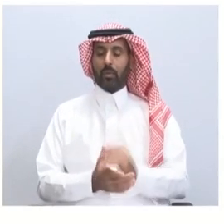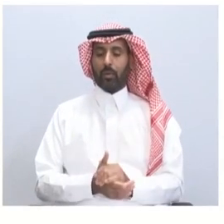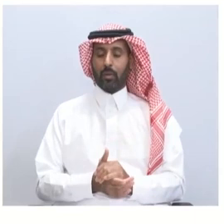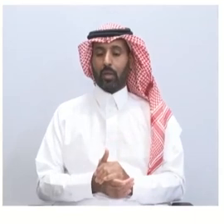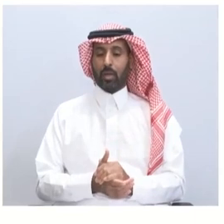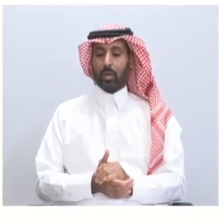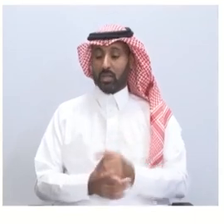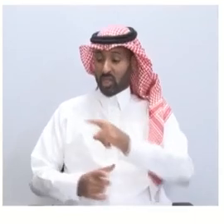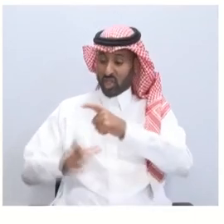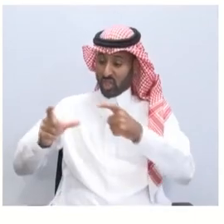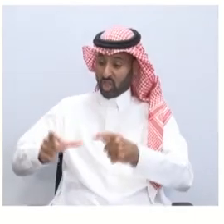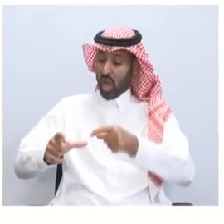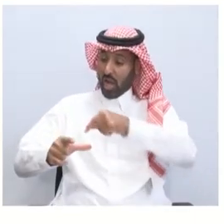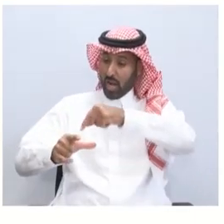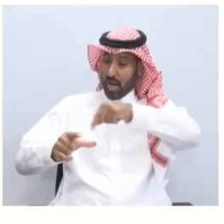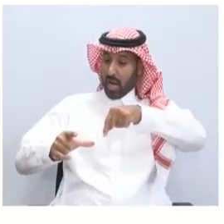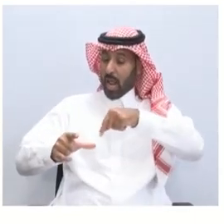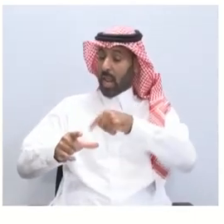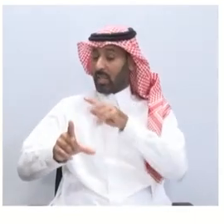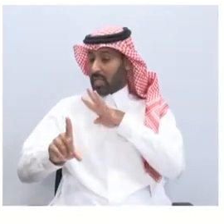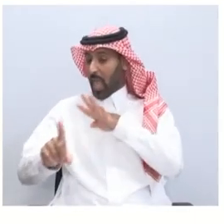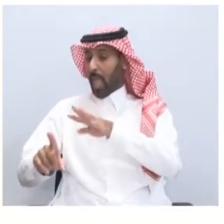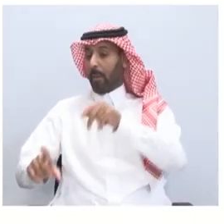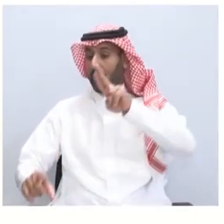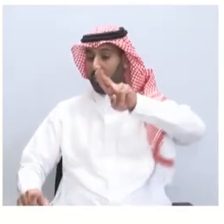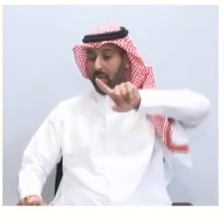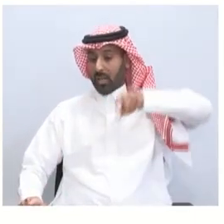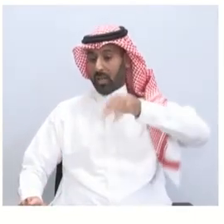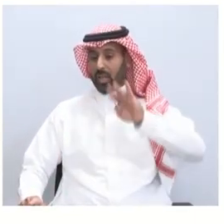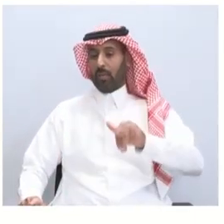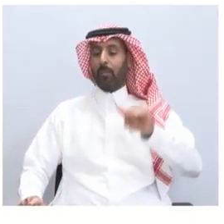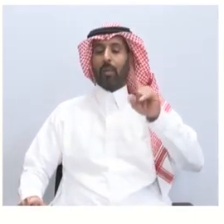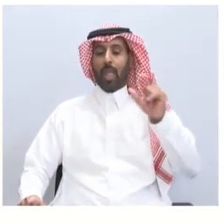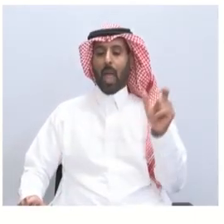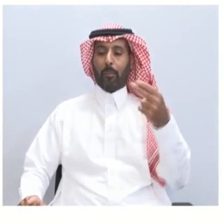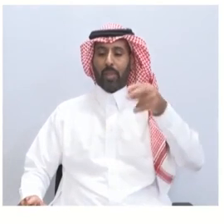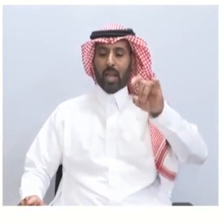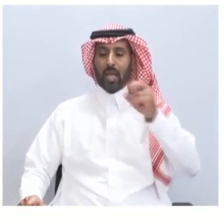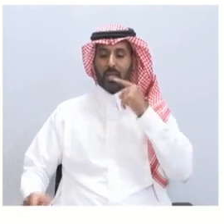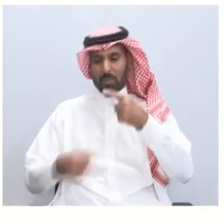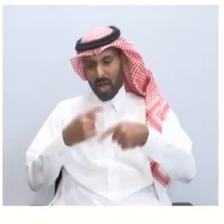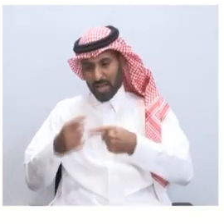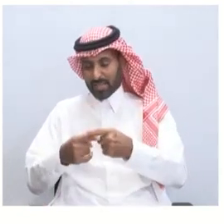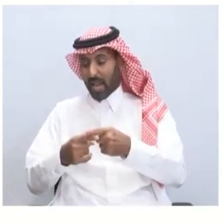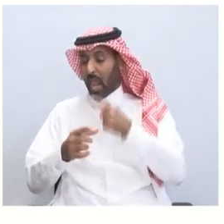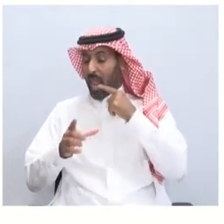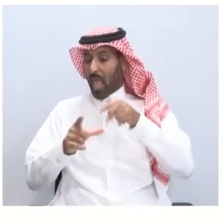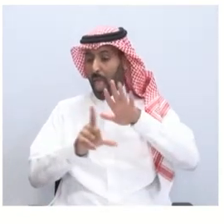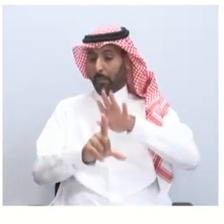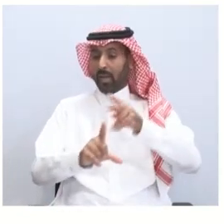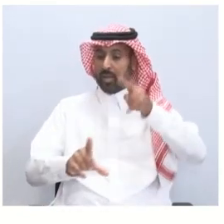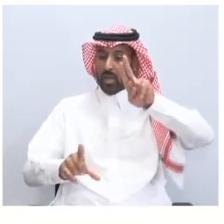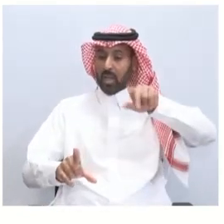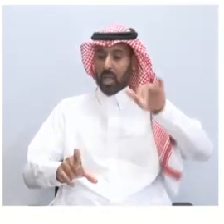معمر حصار الامام تركي بن عبد الله واصل الامام تركي بن عبد الله